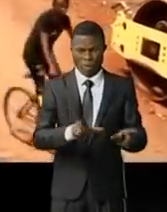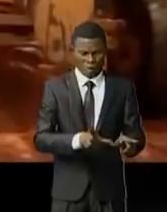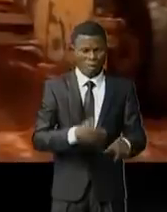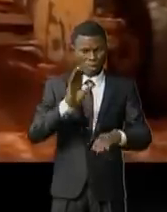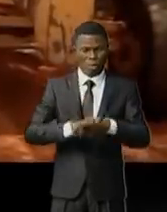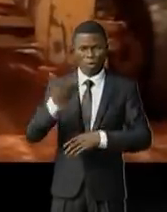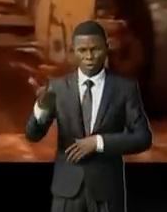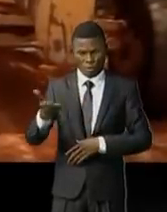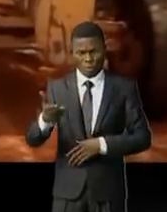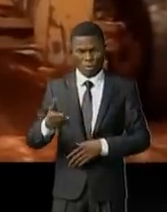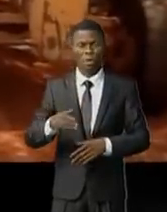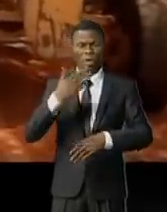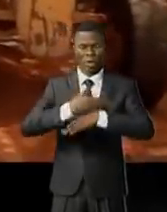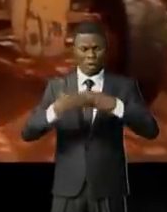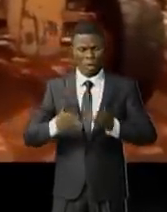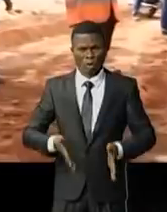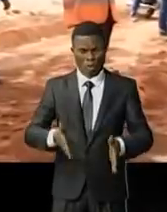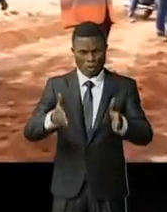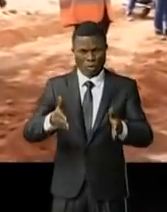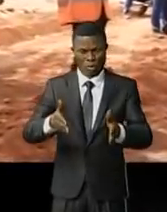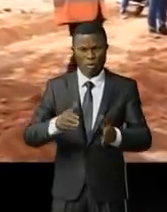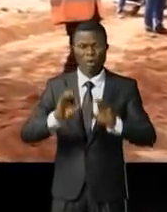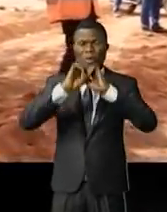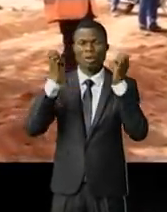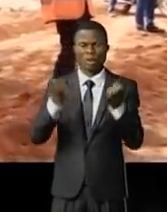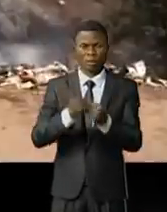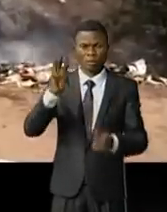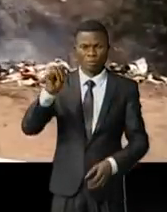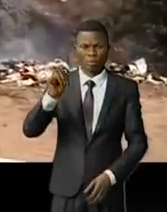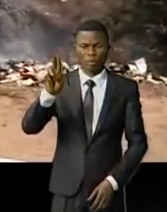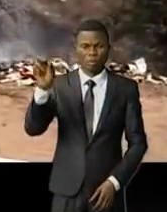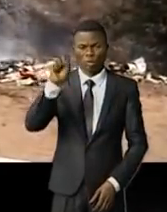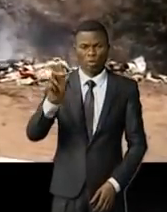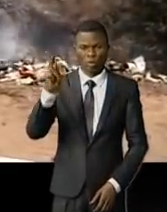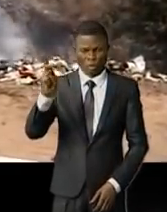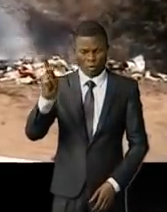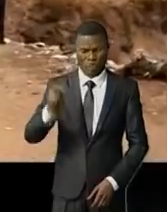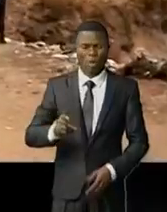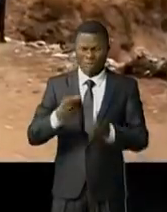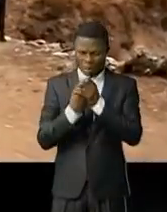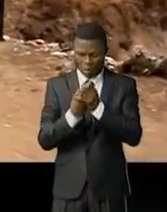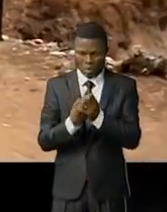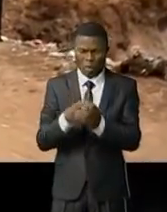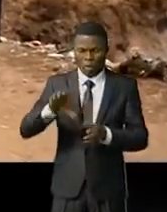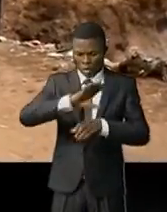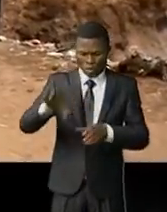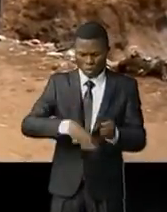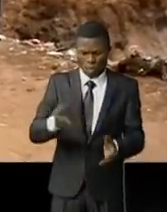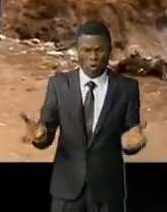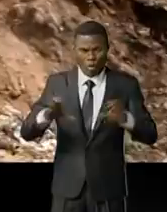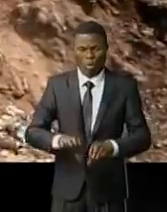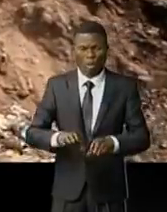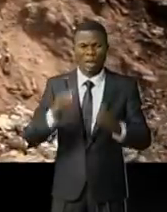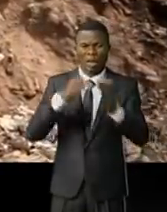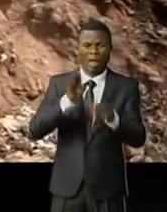visitée. Encore un autre chantier routier exécuté par l'entreprise Mouska. Dans ces quartiers, une tête d'érosion menace sérieusement l'église